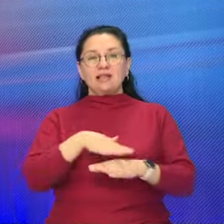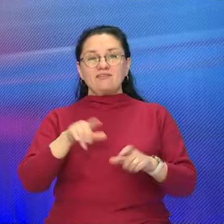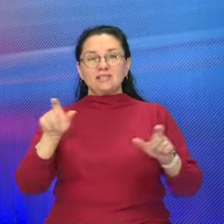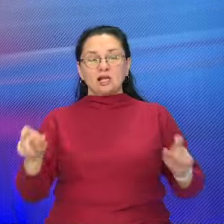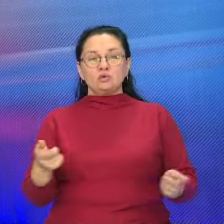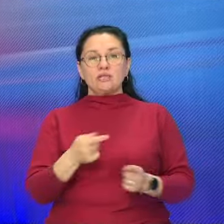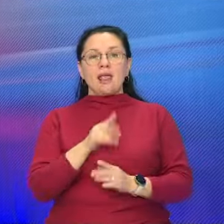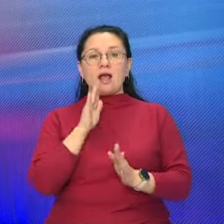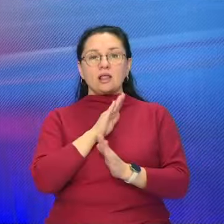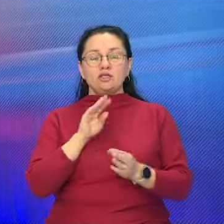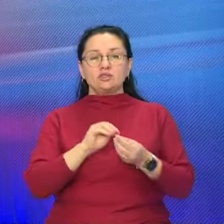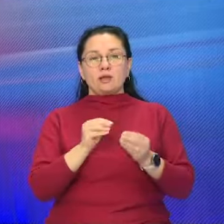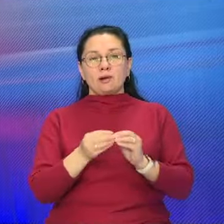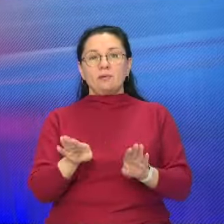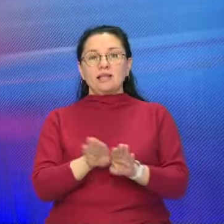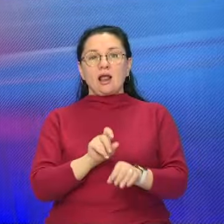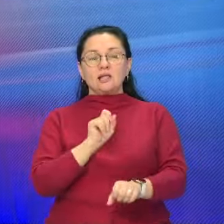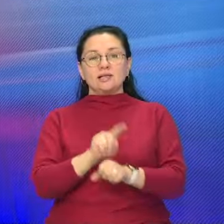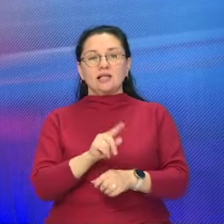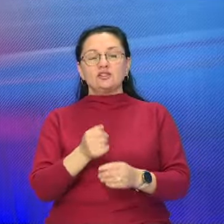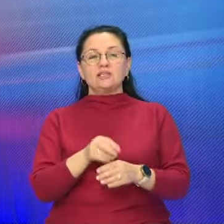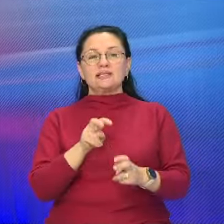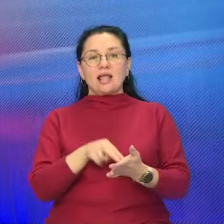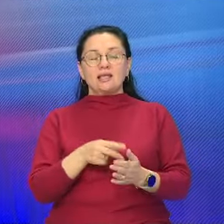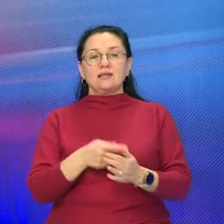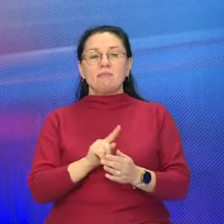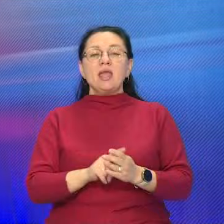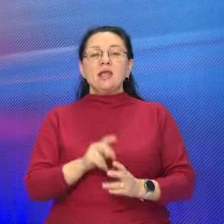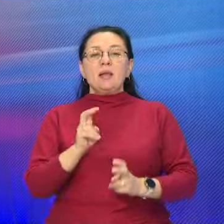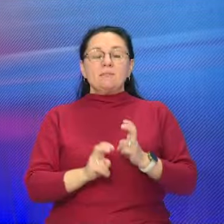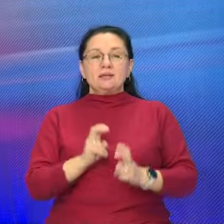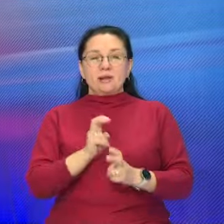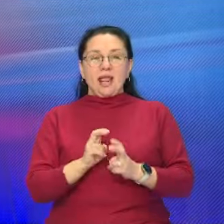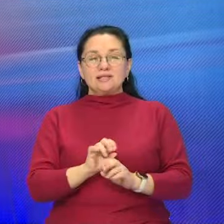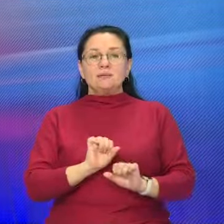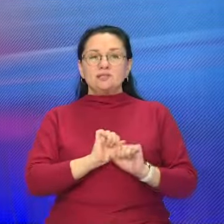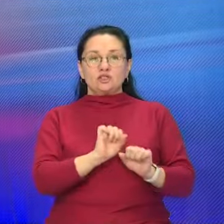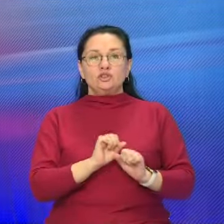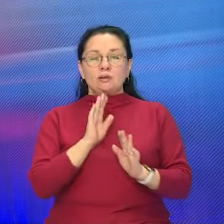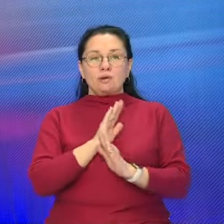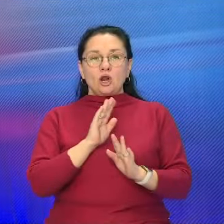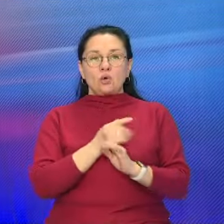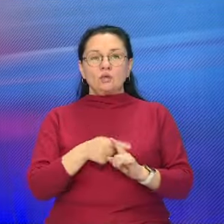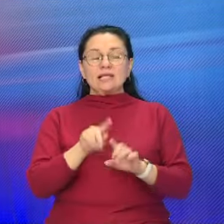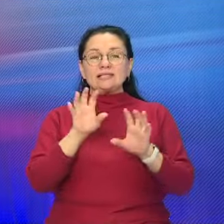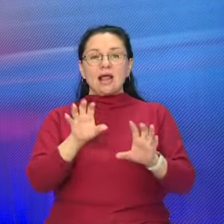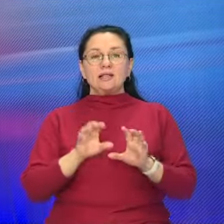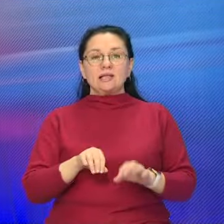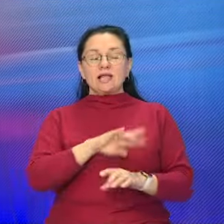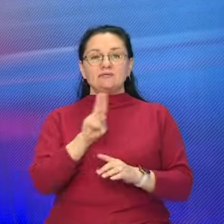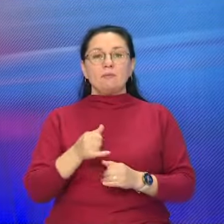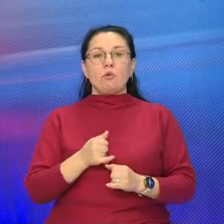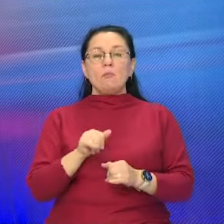экологичной проблемы – такая задача стоит перед территориальными природоохранными органами. Контроль за выполнением законодательства по